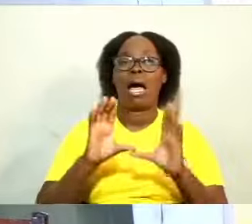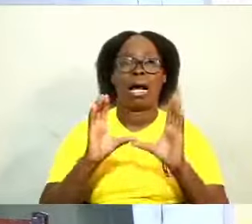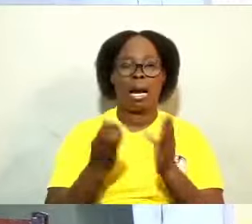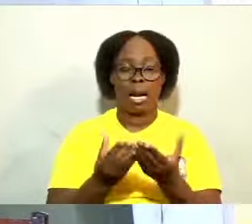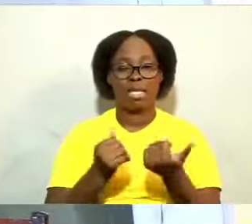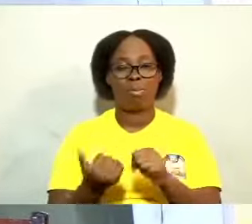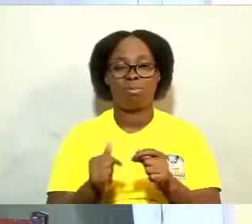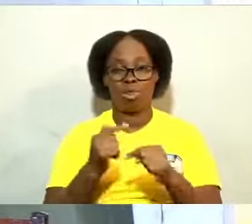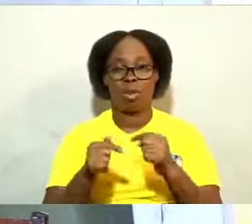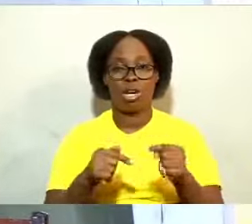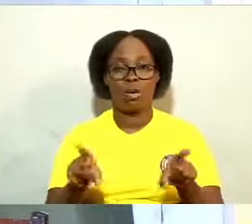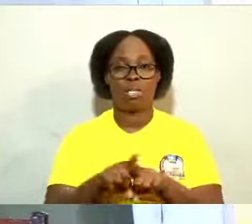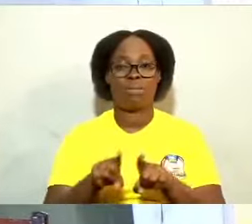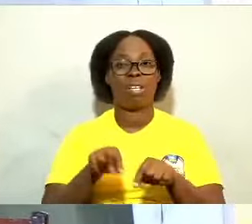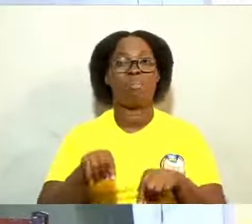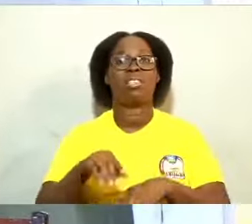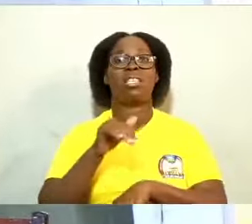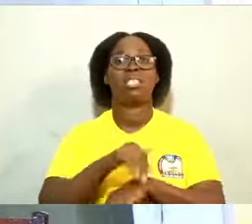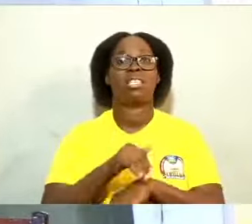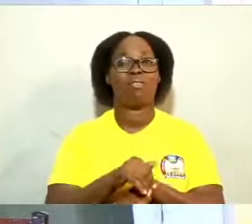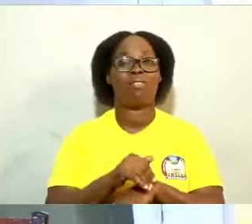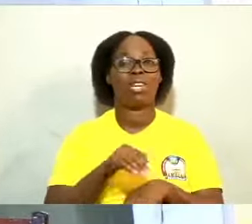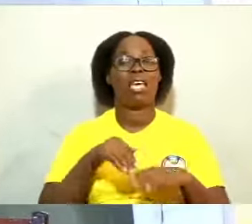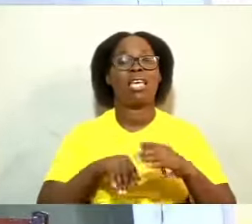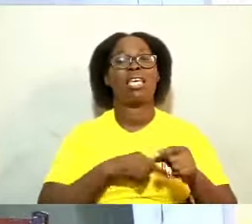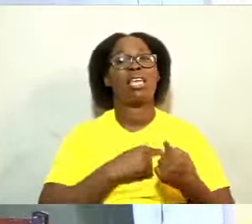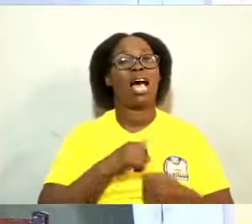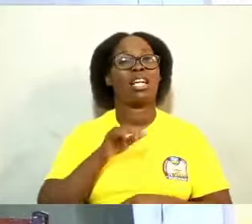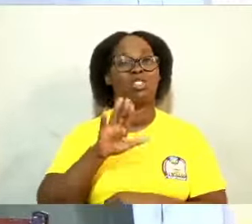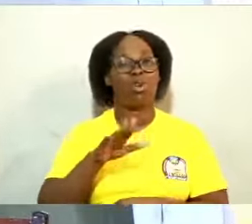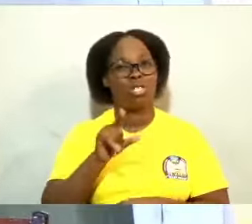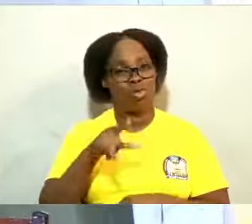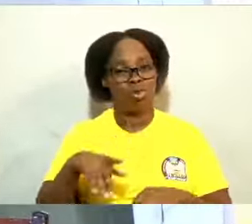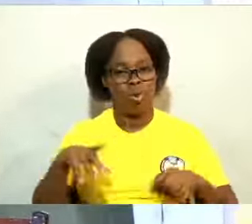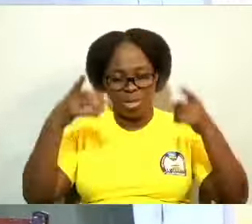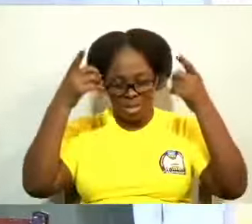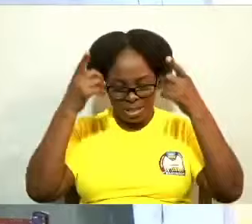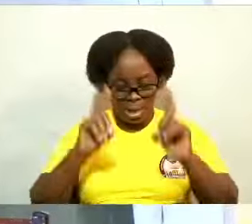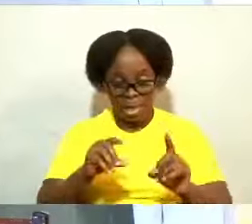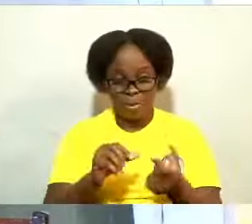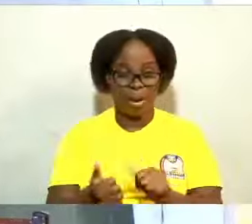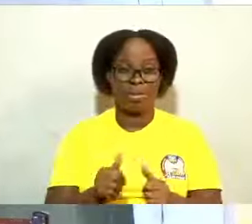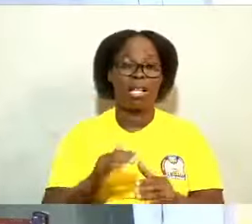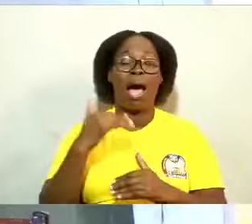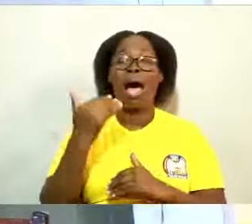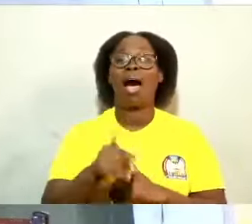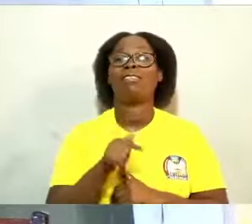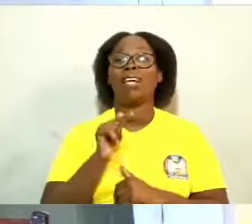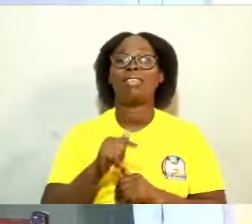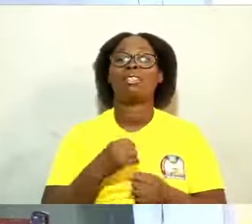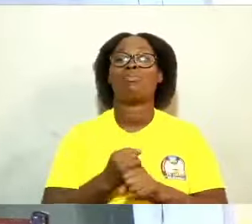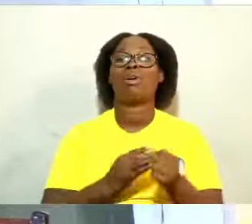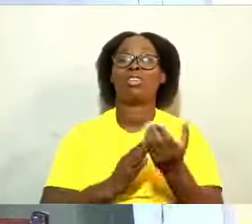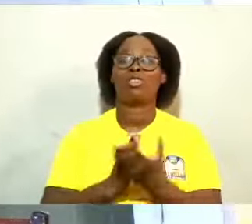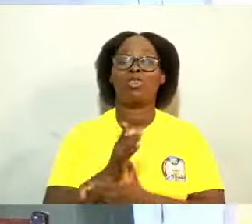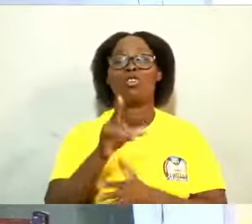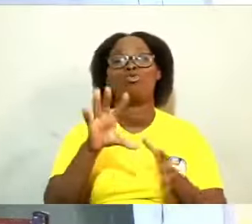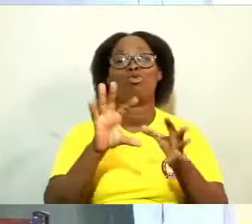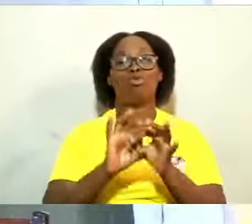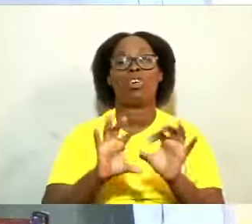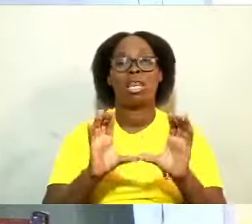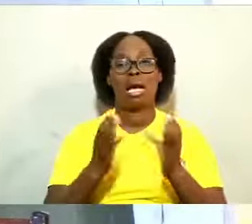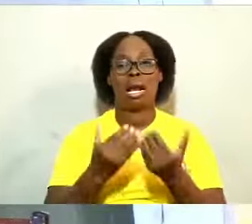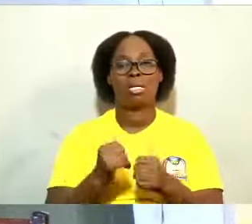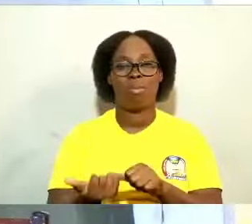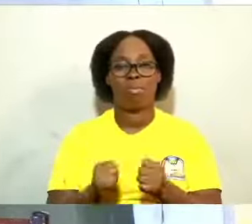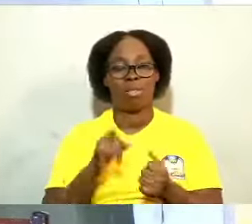Tafadhali hata jioni ya leo katika moyo wako umeamua kubatizwa, baada ya hapa hakikisha unajiunga na darasa letu